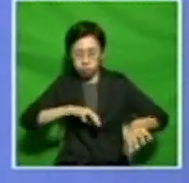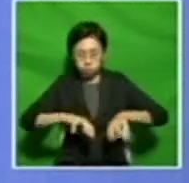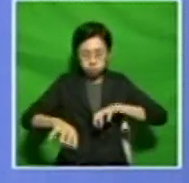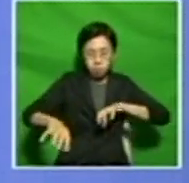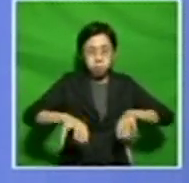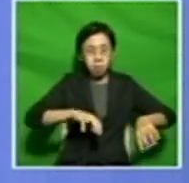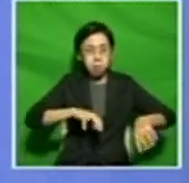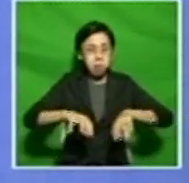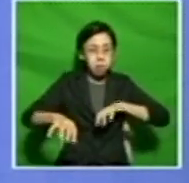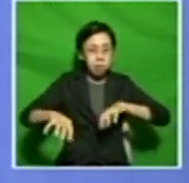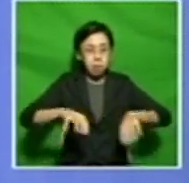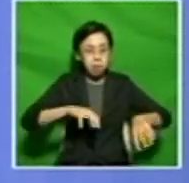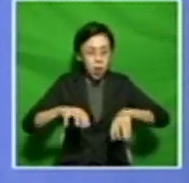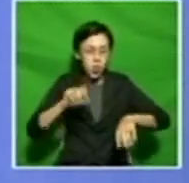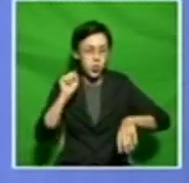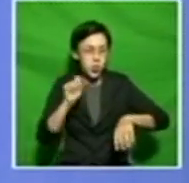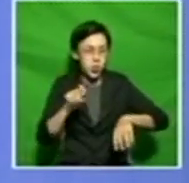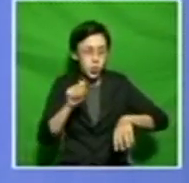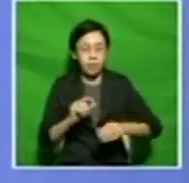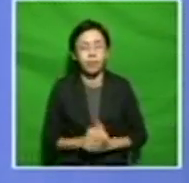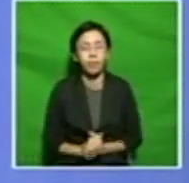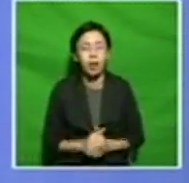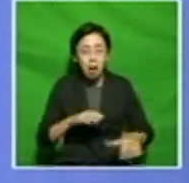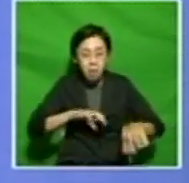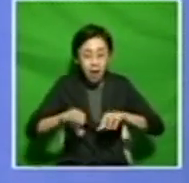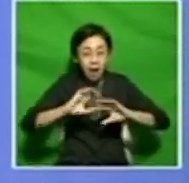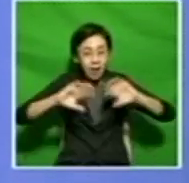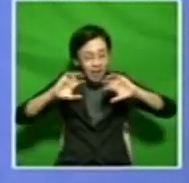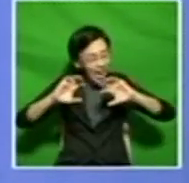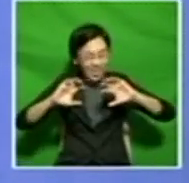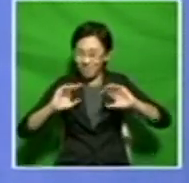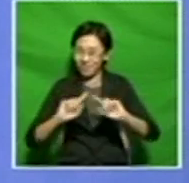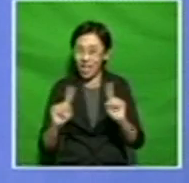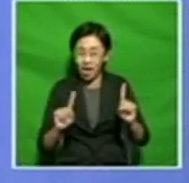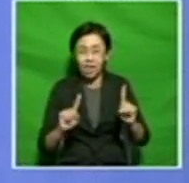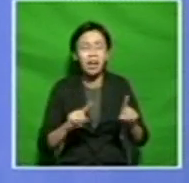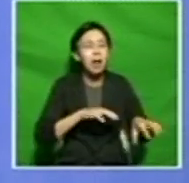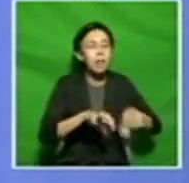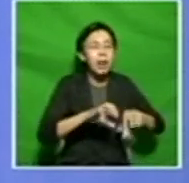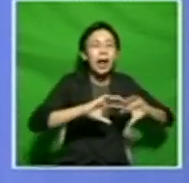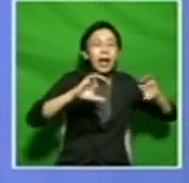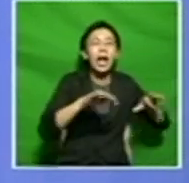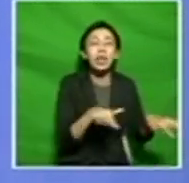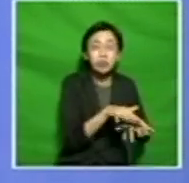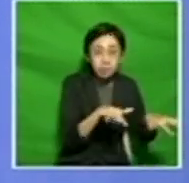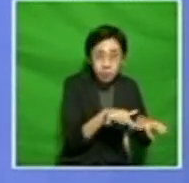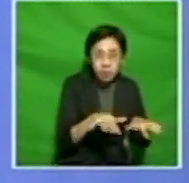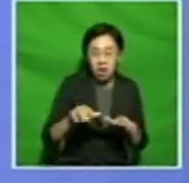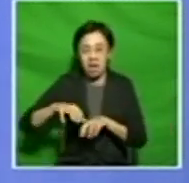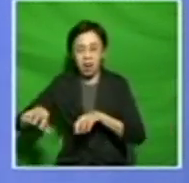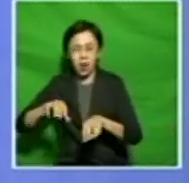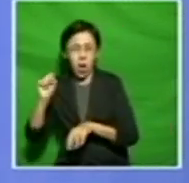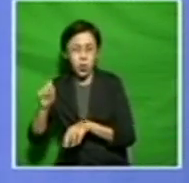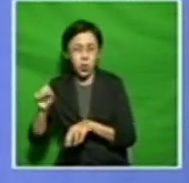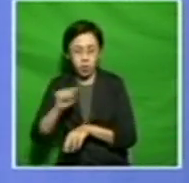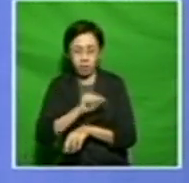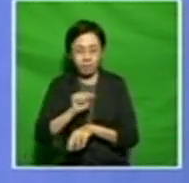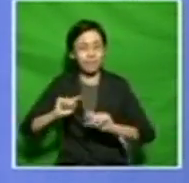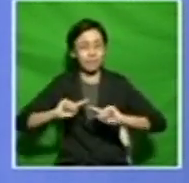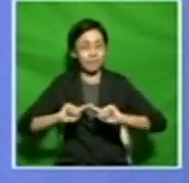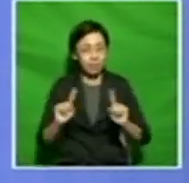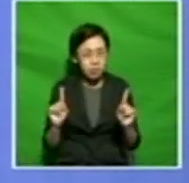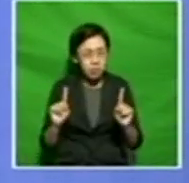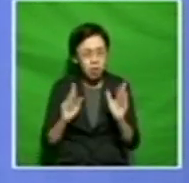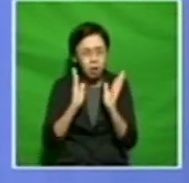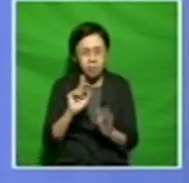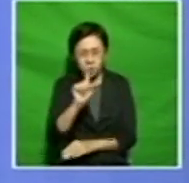ราชการในสถานการณ์ฉุกเฉินซึ่งจะไม่เหมือนกับสถานการณ์ปกติคำถามเบื้องต้นอาจจะ